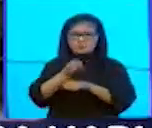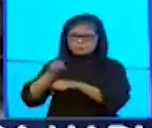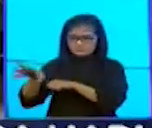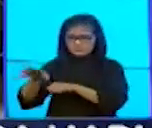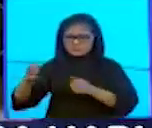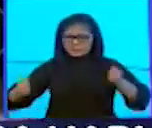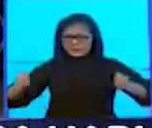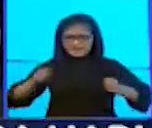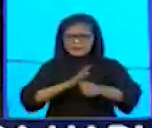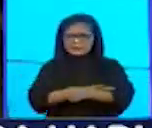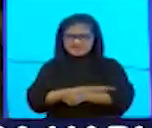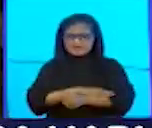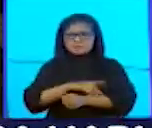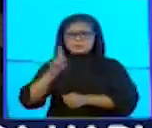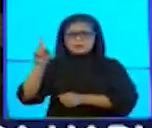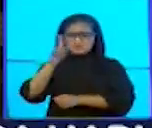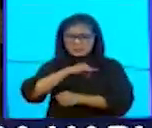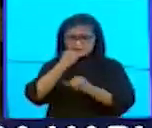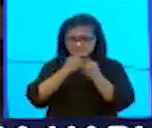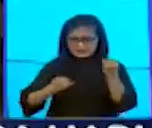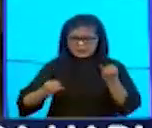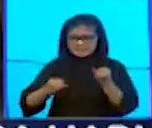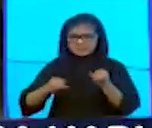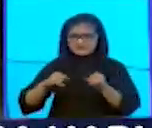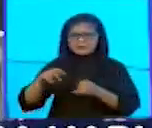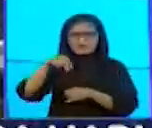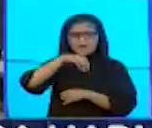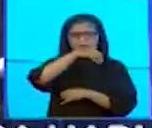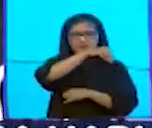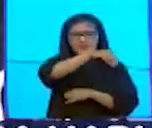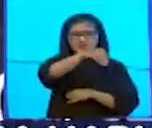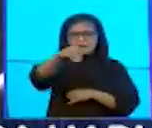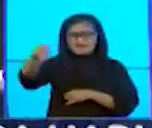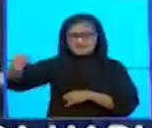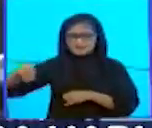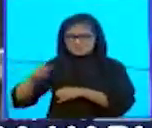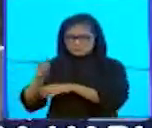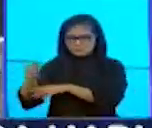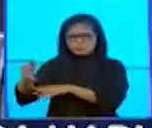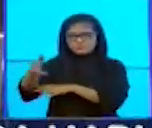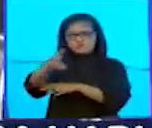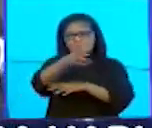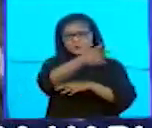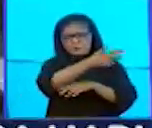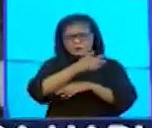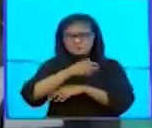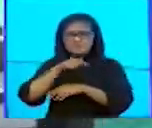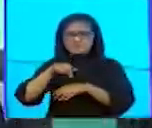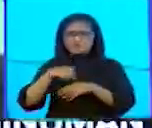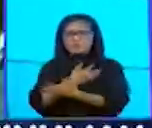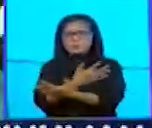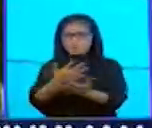Setiap 3 hari, robot Delta akan berkeliling melakukan penyemprotan disinfektan di ruas jalan serta halaman rumah warga. Robot Delta